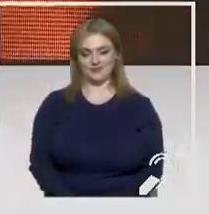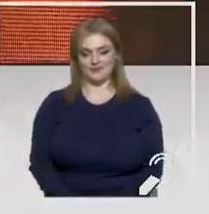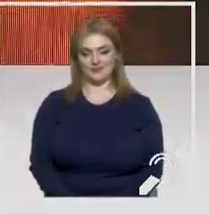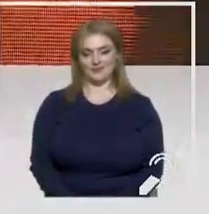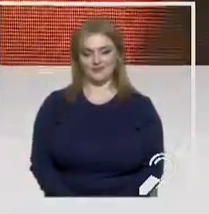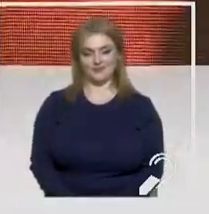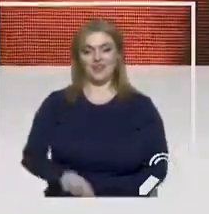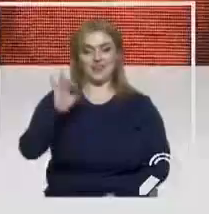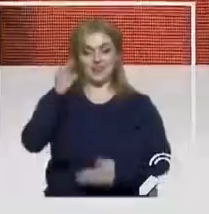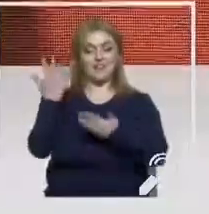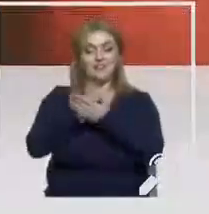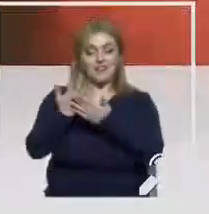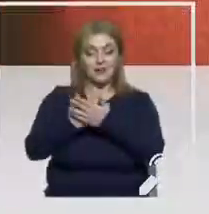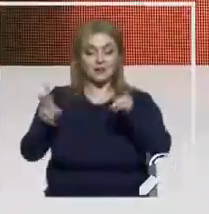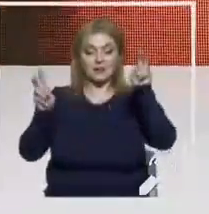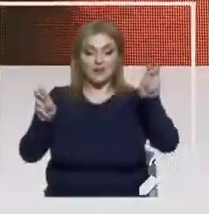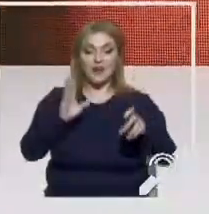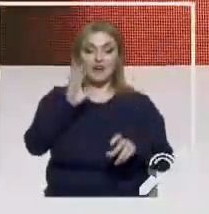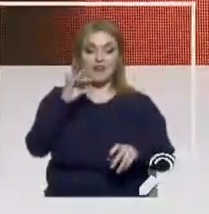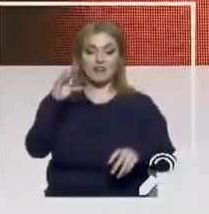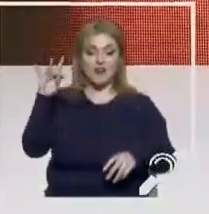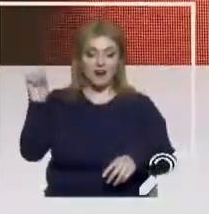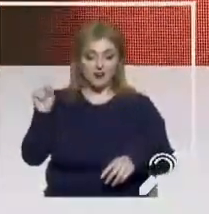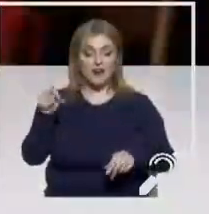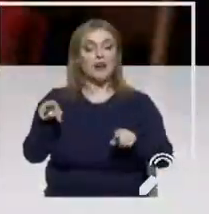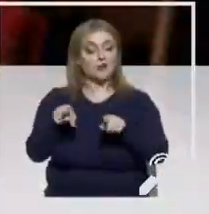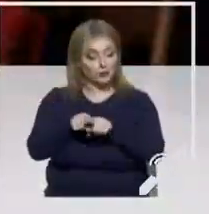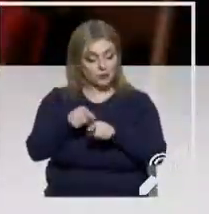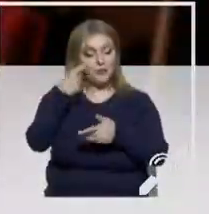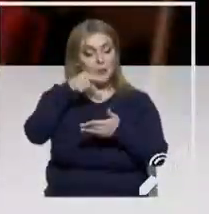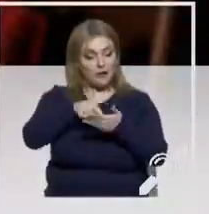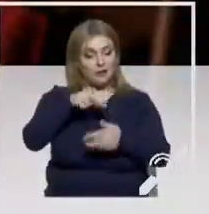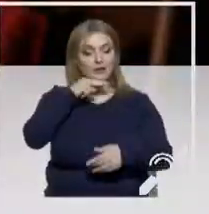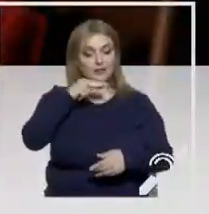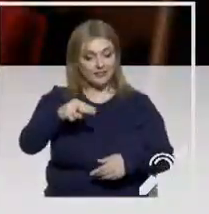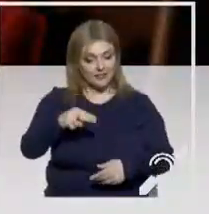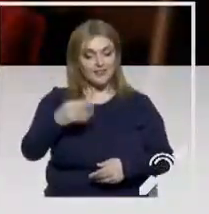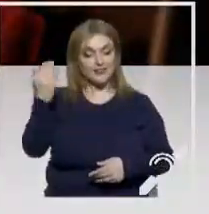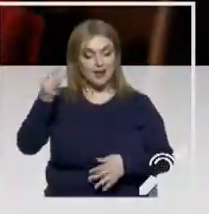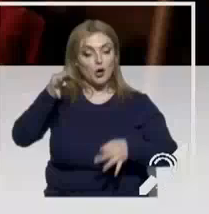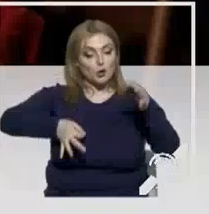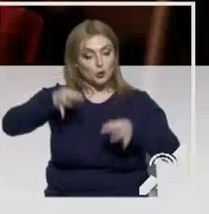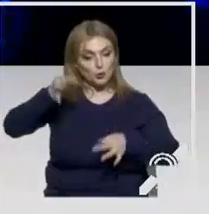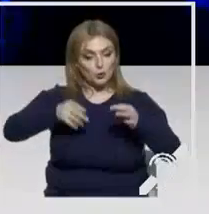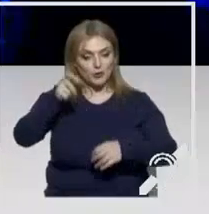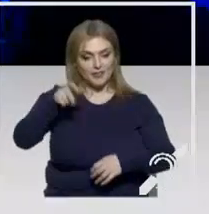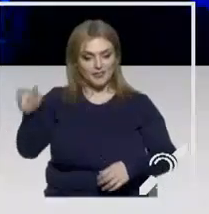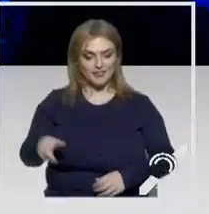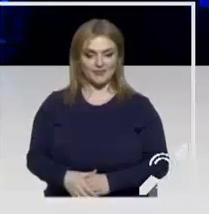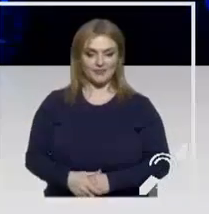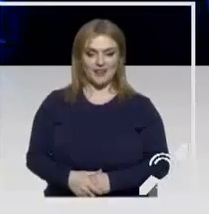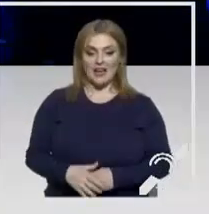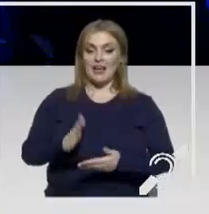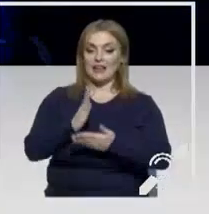Și filmul Varvara a fost în atenția juriului. Au fost nominalizați și autorii de scurtmetraje sau seriale. Este